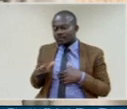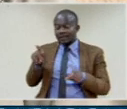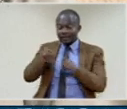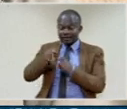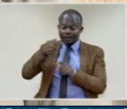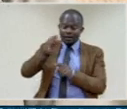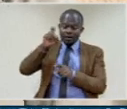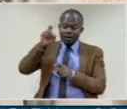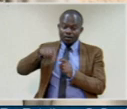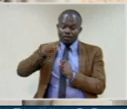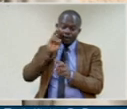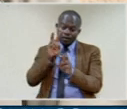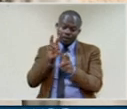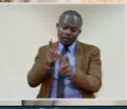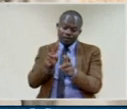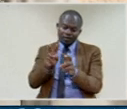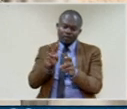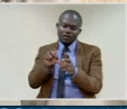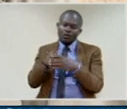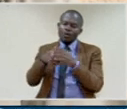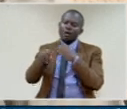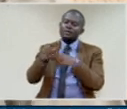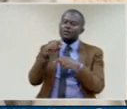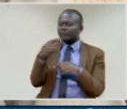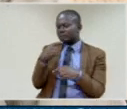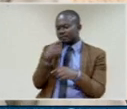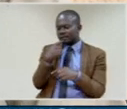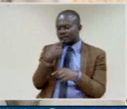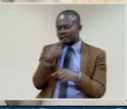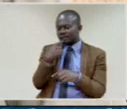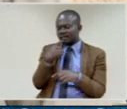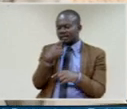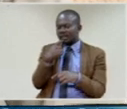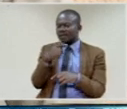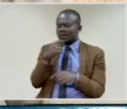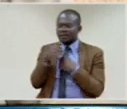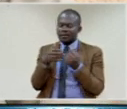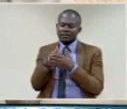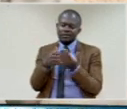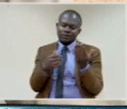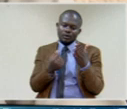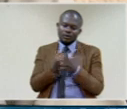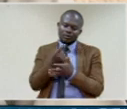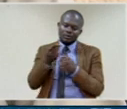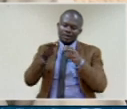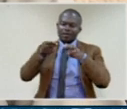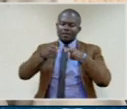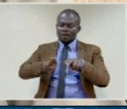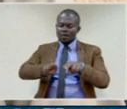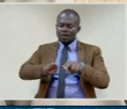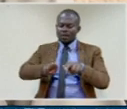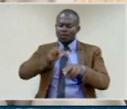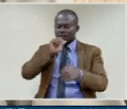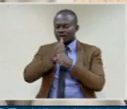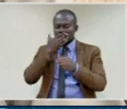rero agomba kureba uwo abishinje, uwo avuga watumye habaho